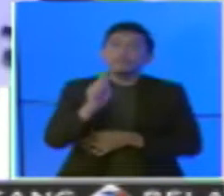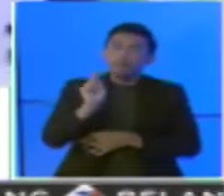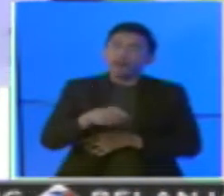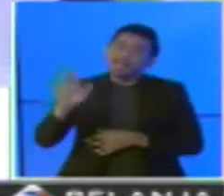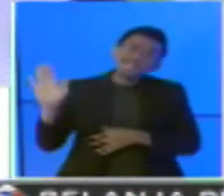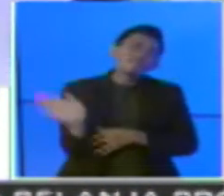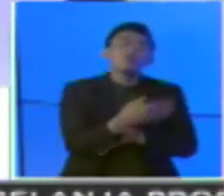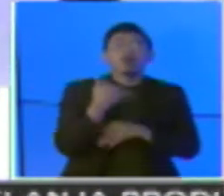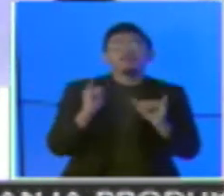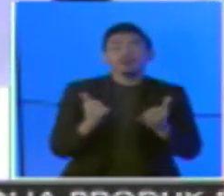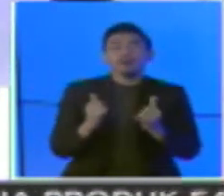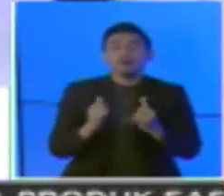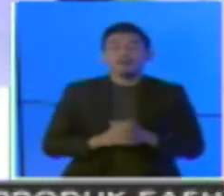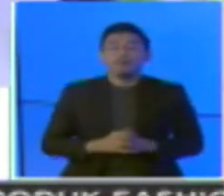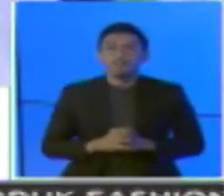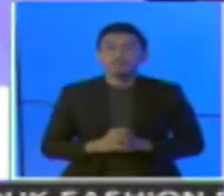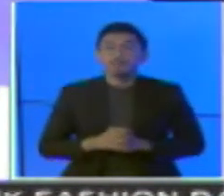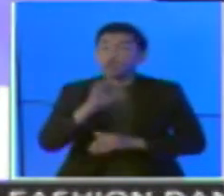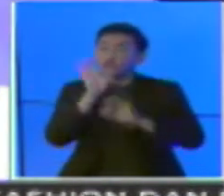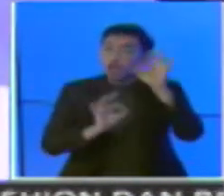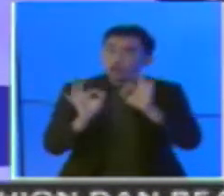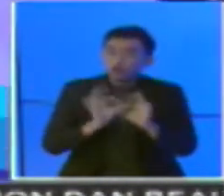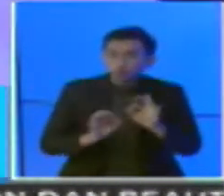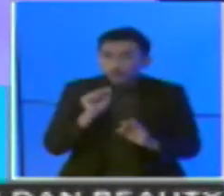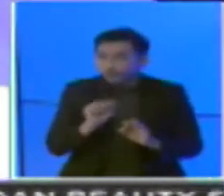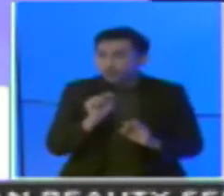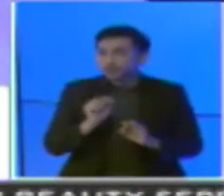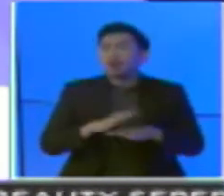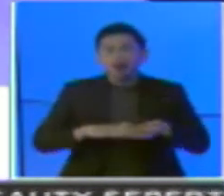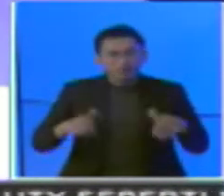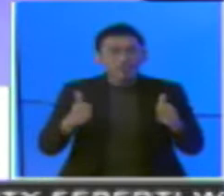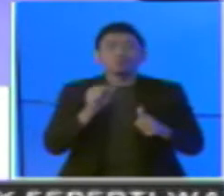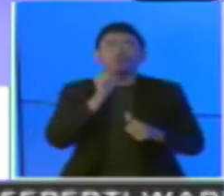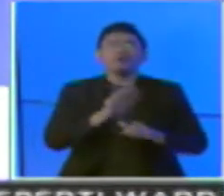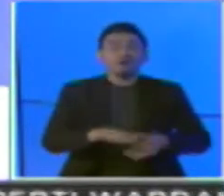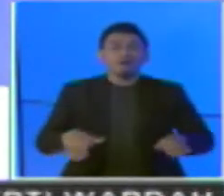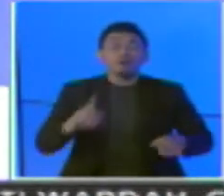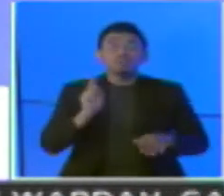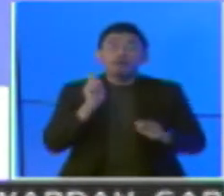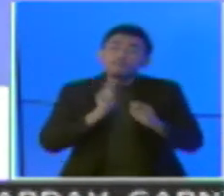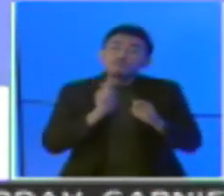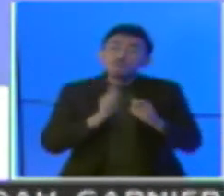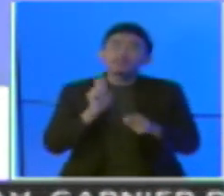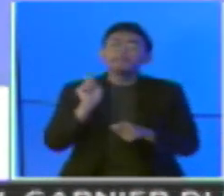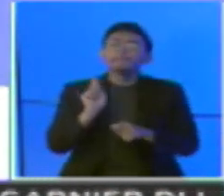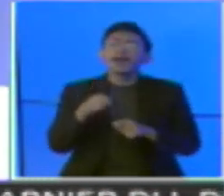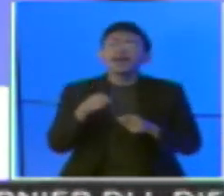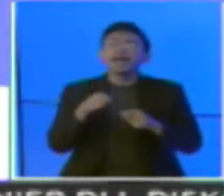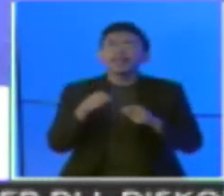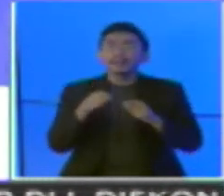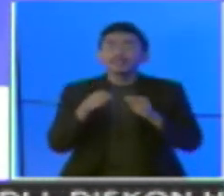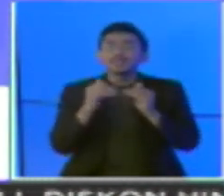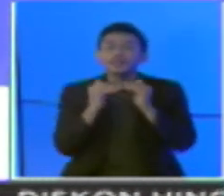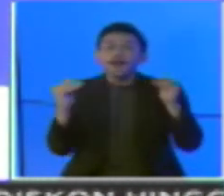Salju buatan di wahana Frozen World terbilang aman untuk anak karena dibuat dengan standar internasional mendatangkan mesin es dari Australia.